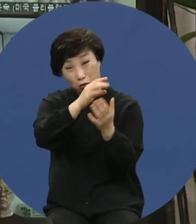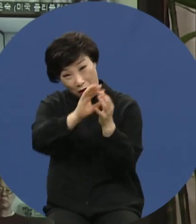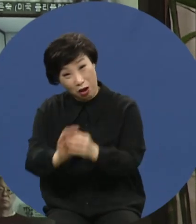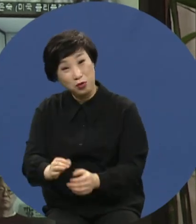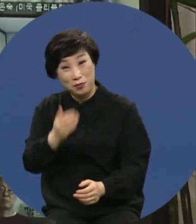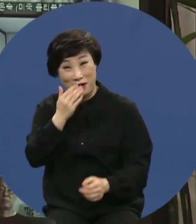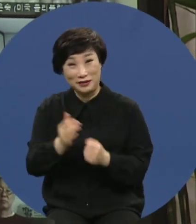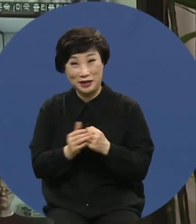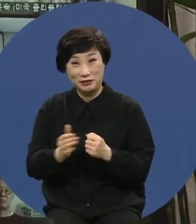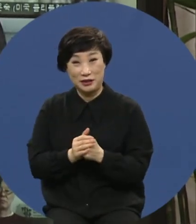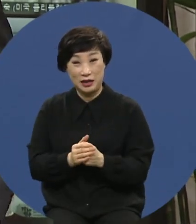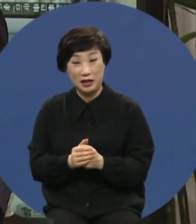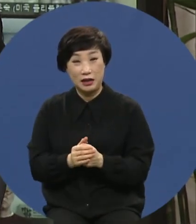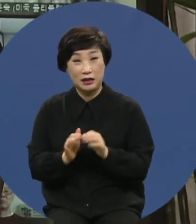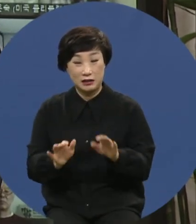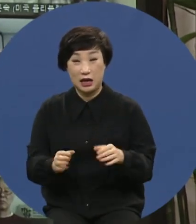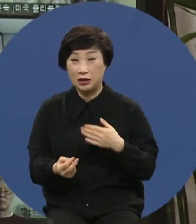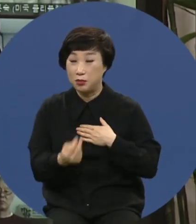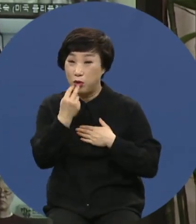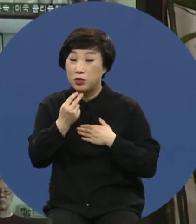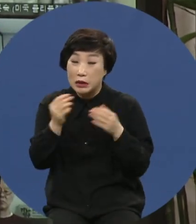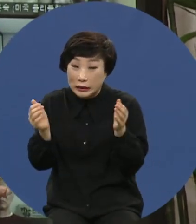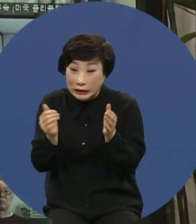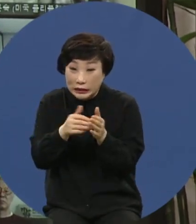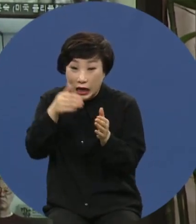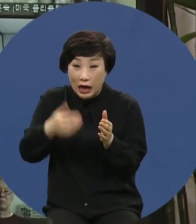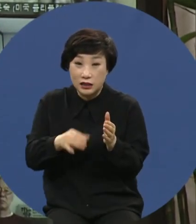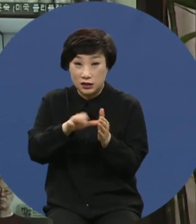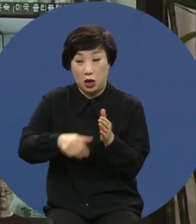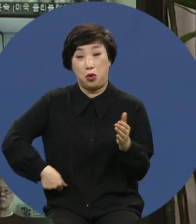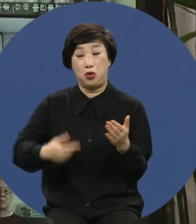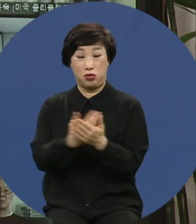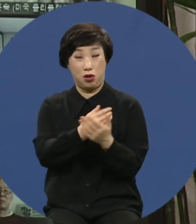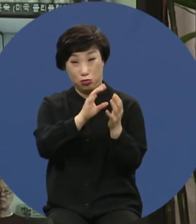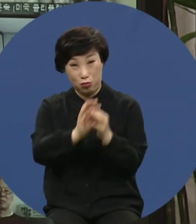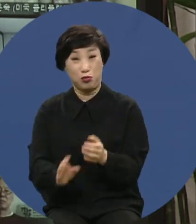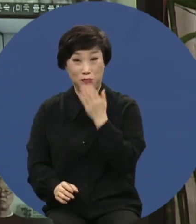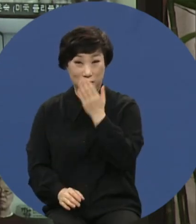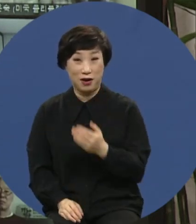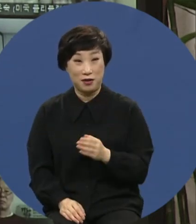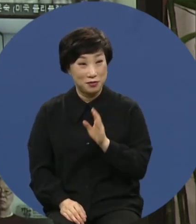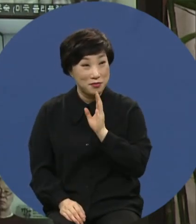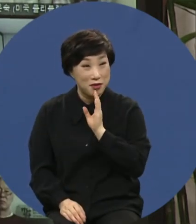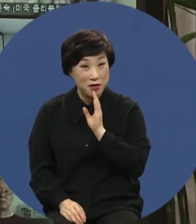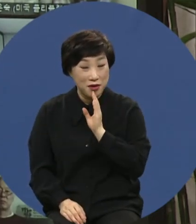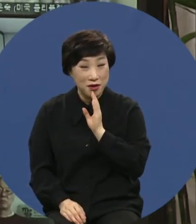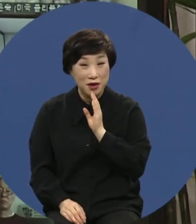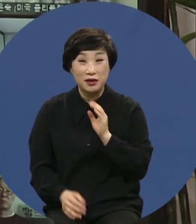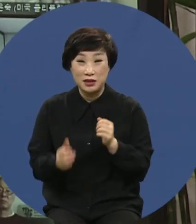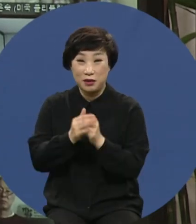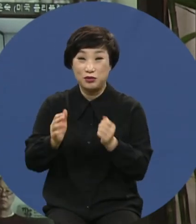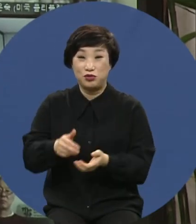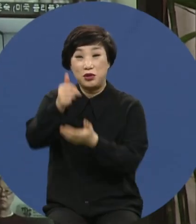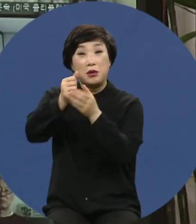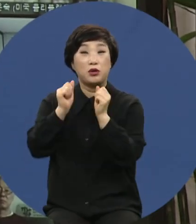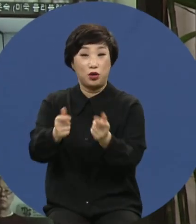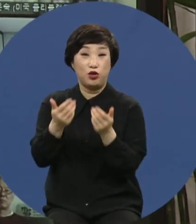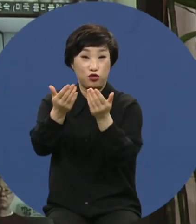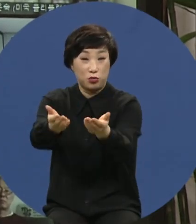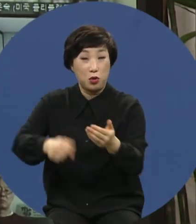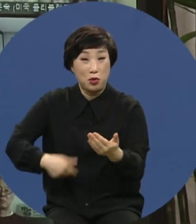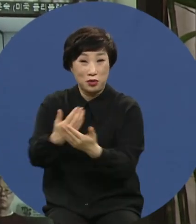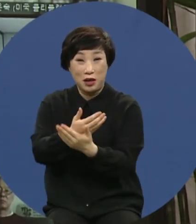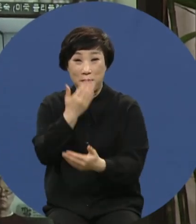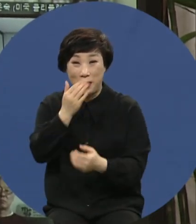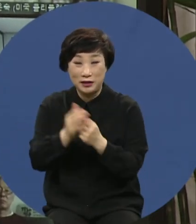아니니까. 내 목숨이 끝나기 전에 회개는 무지 아니니까. 언제든지 주님이 기회 주면 회개할